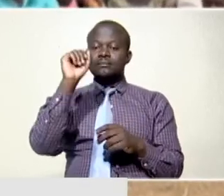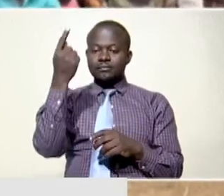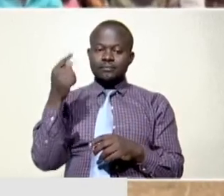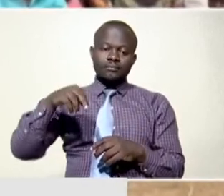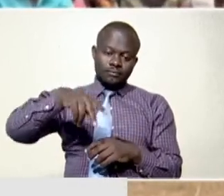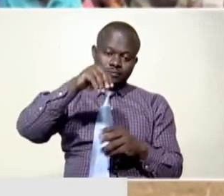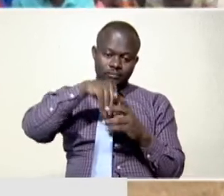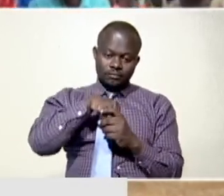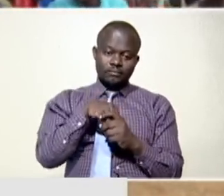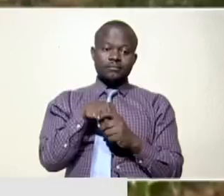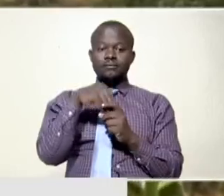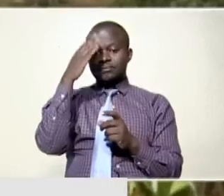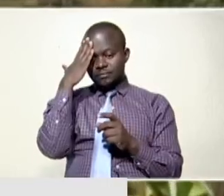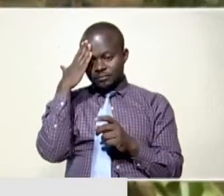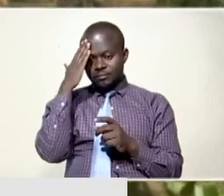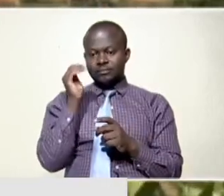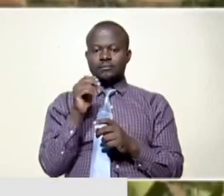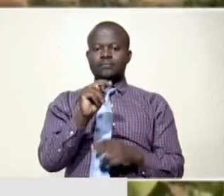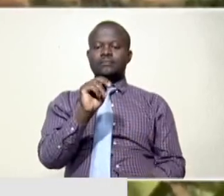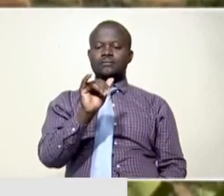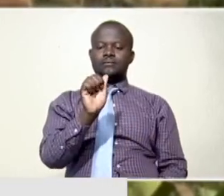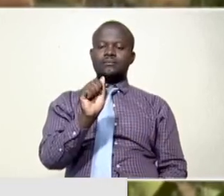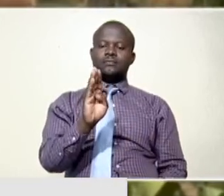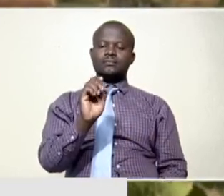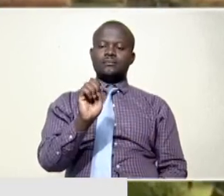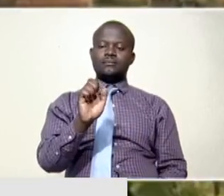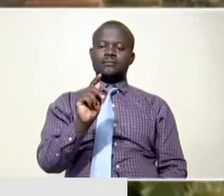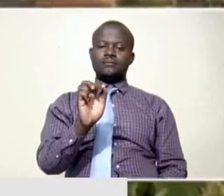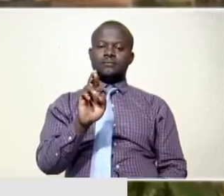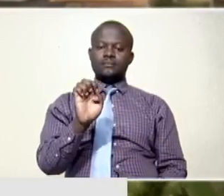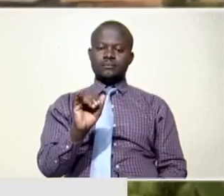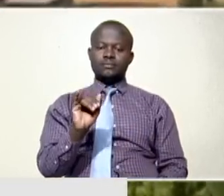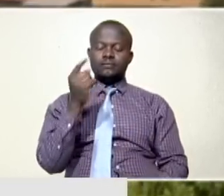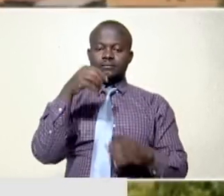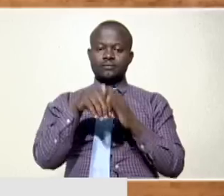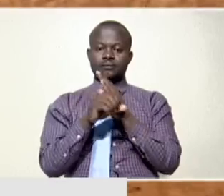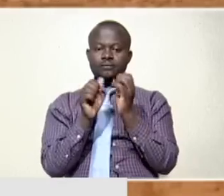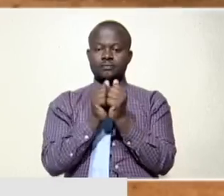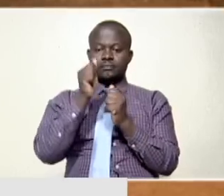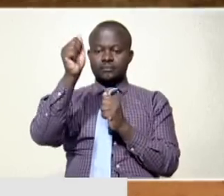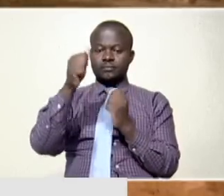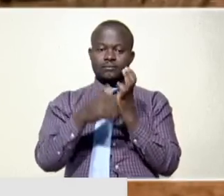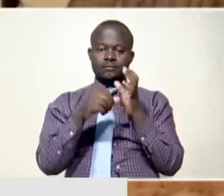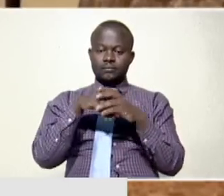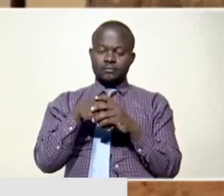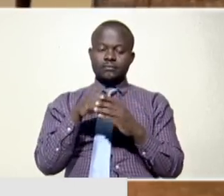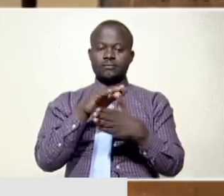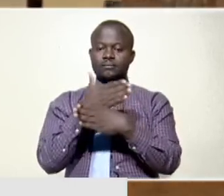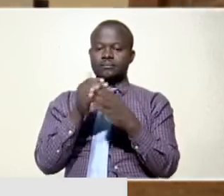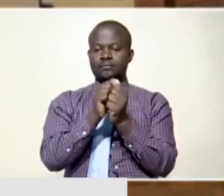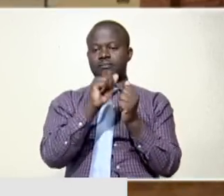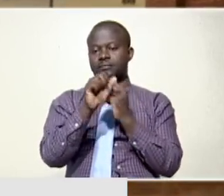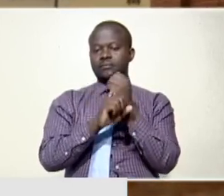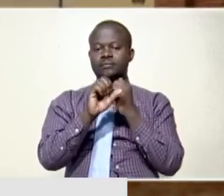mugenda ndawuzi Nyabitekeri ni umwe mu mirenge 15 y'akarere ka Nyamasheke ikibazo cy'umuhanda bagisangiye n'indi mirenge